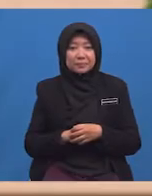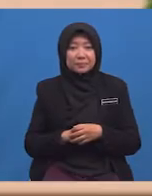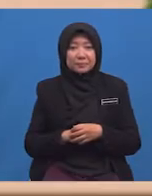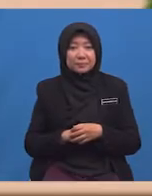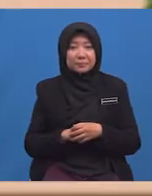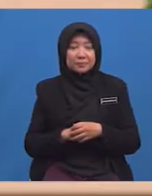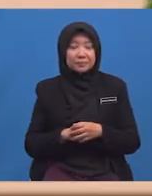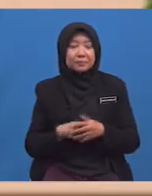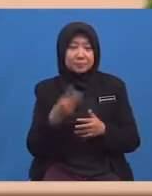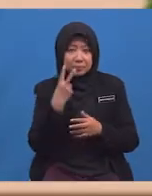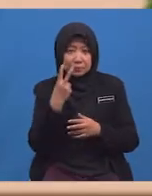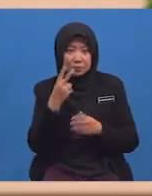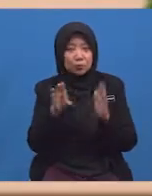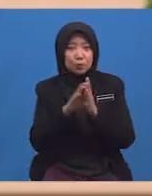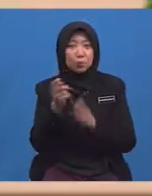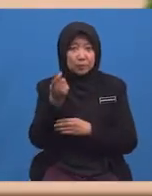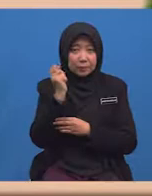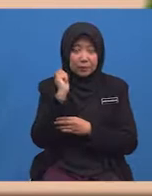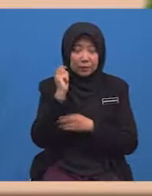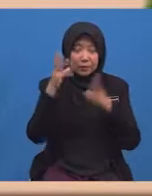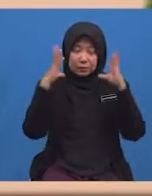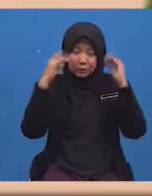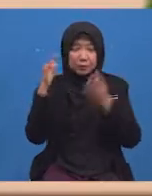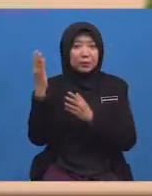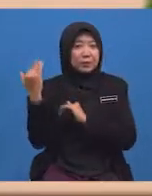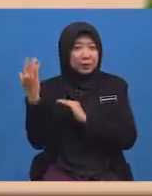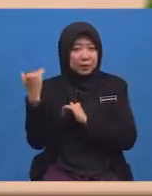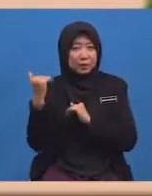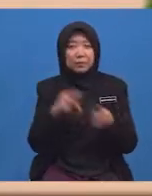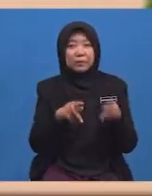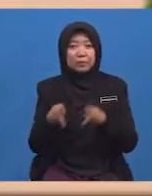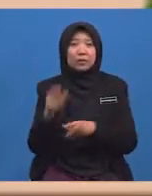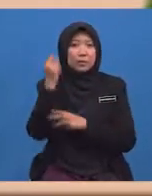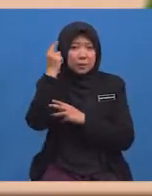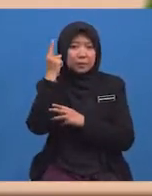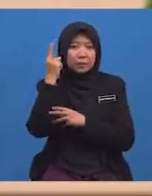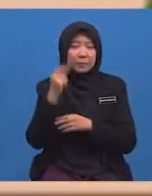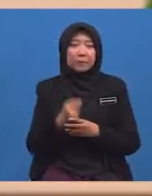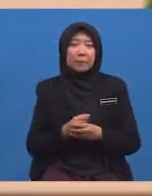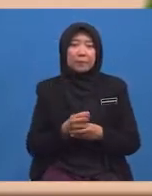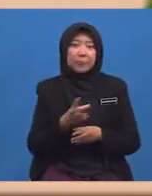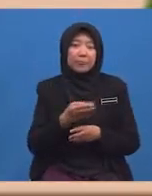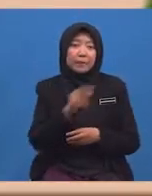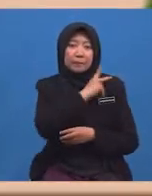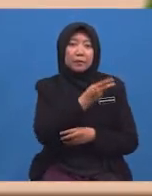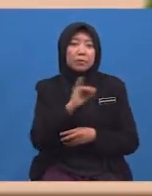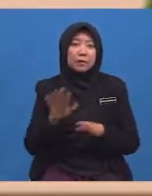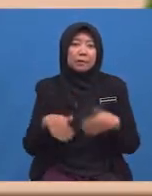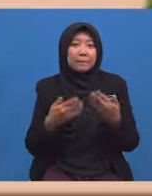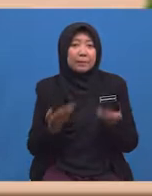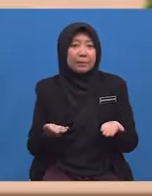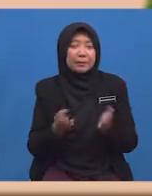Berdasarkan dua contoh sementara tadi, cikgu harap anak-anak pelajar memahami dan menguasai